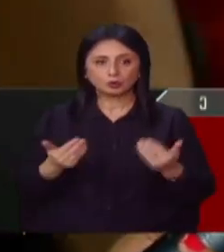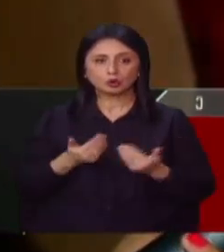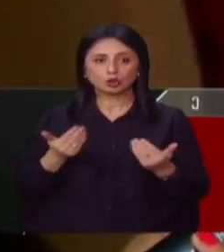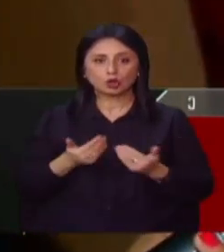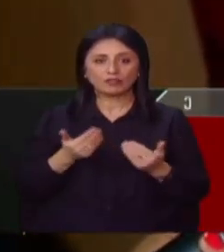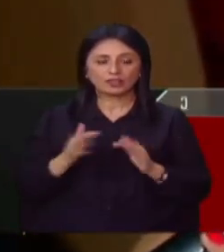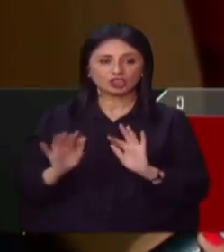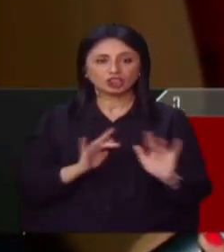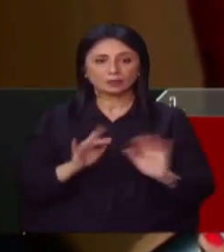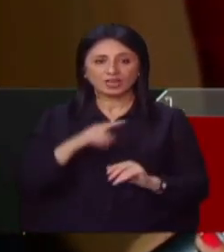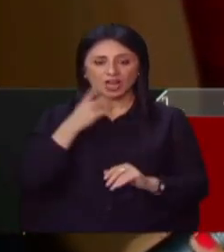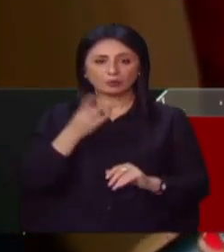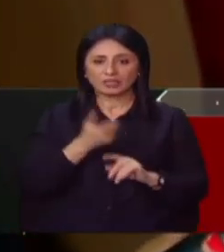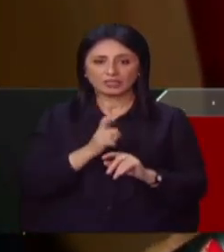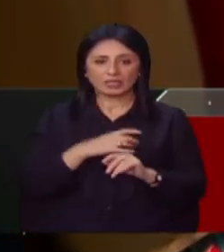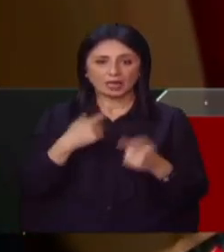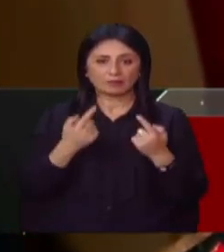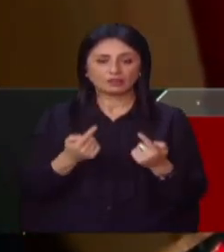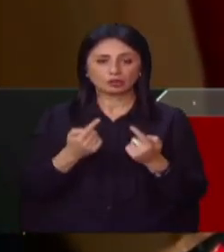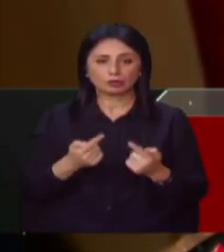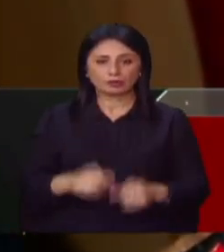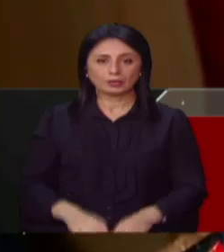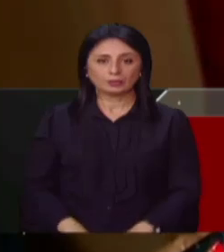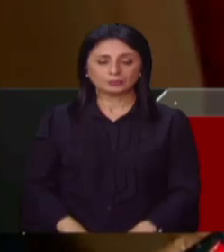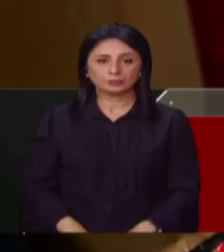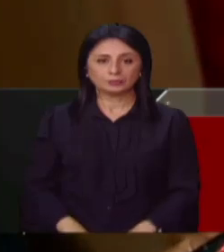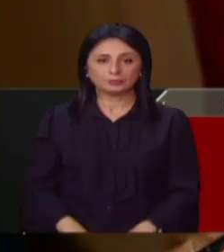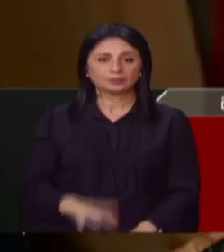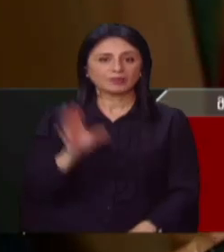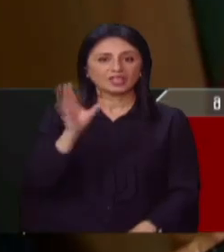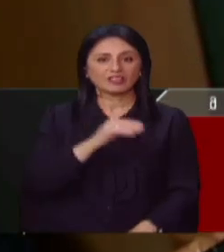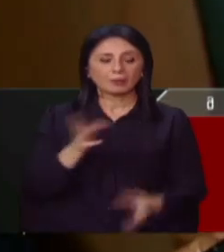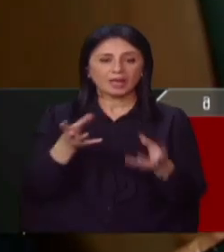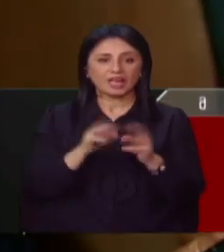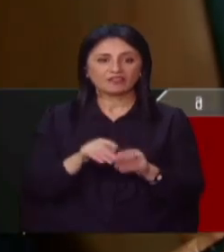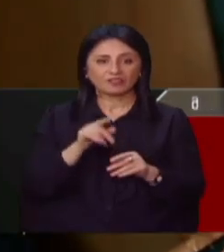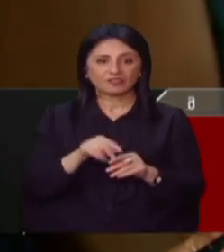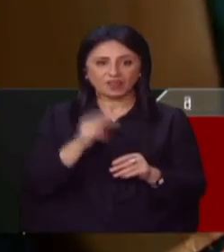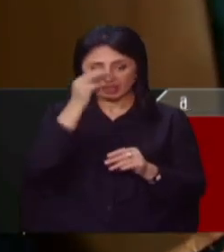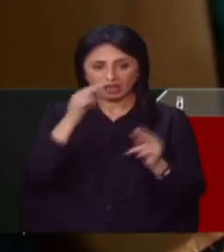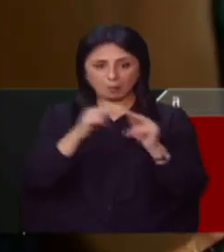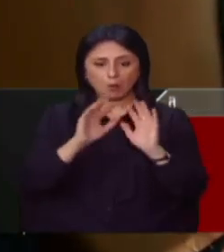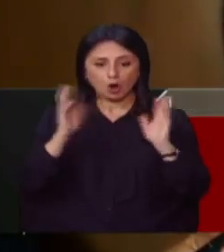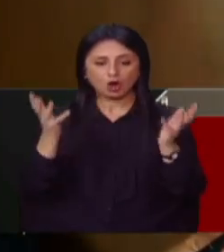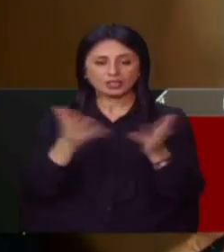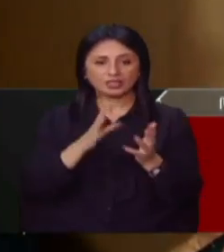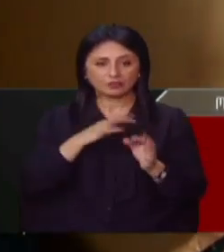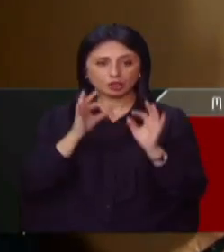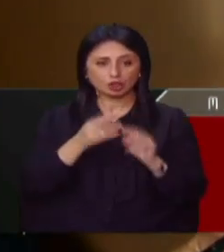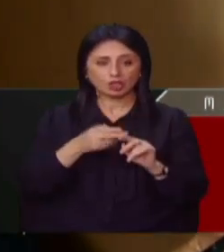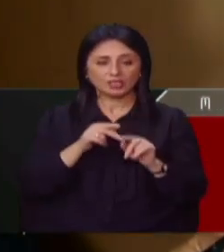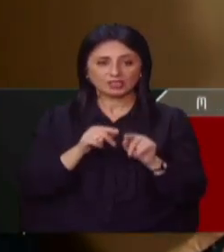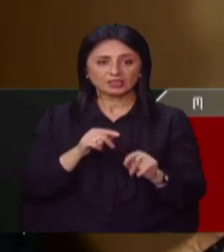s-horeba, da, și mă cred că arată cum da, zaam nici nelovania. Ola perta ertat da monastrebis danishvulebe iqo soret